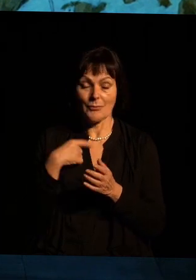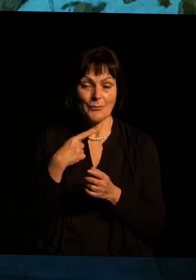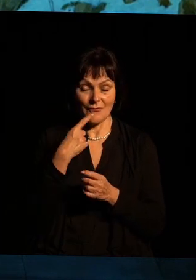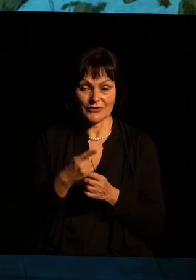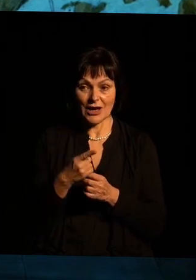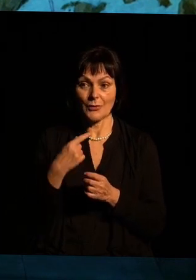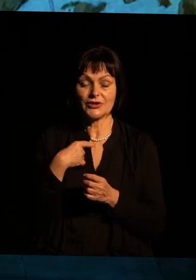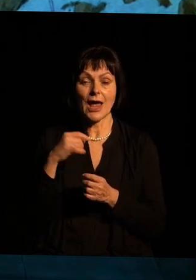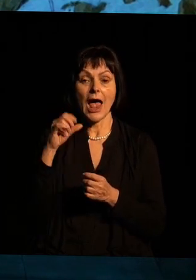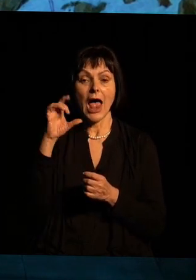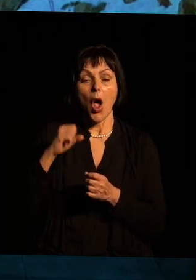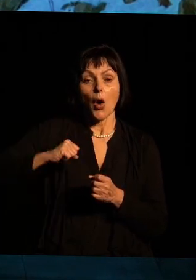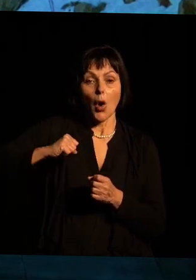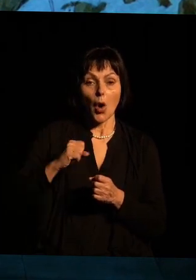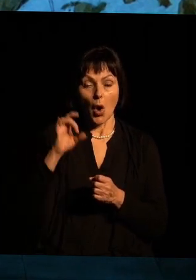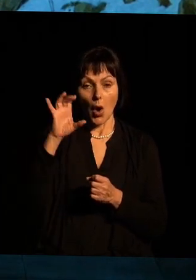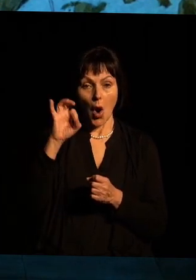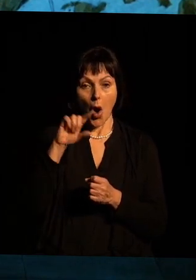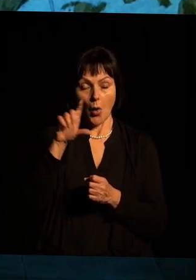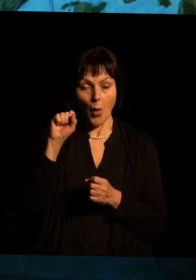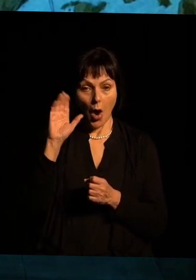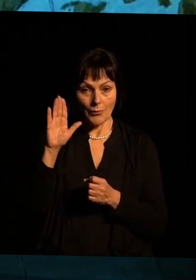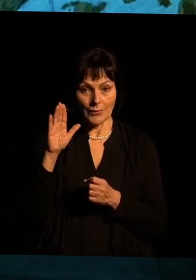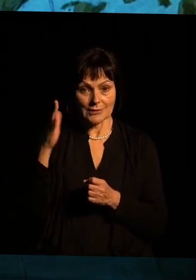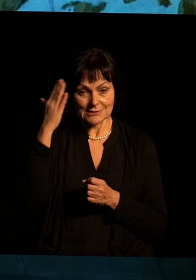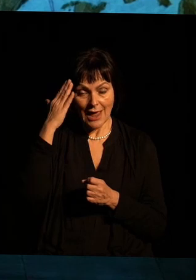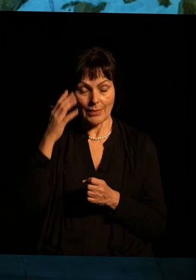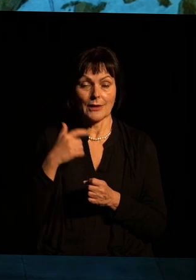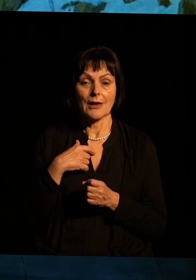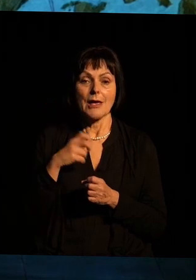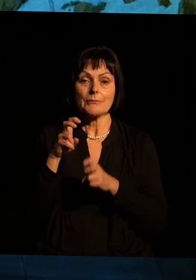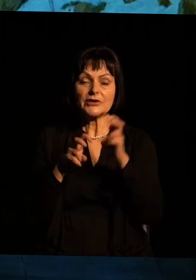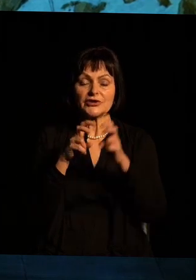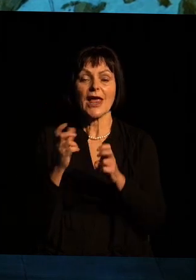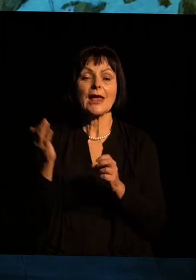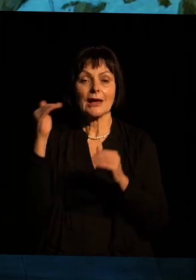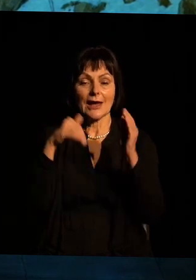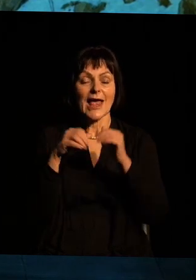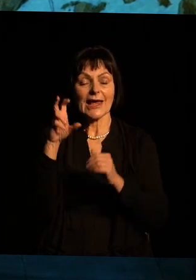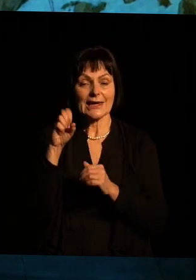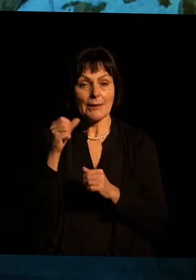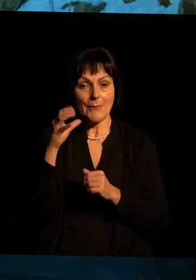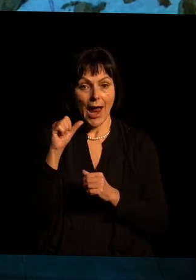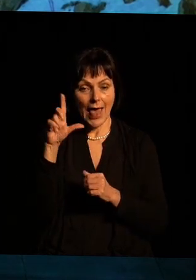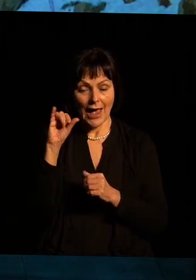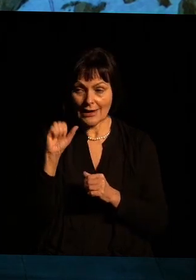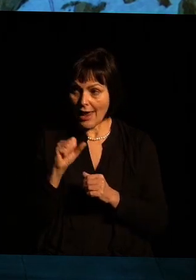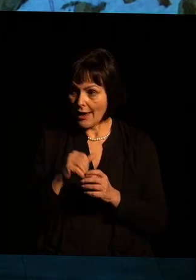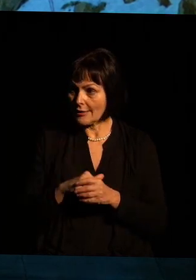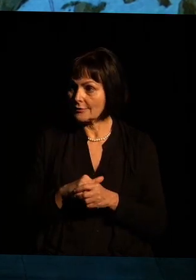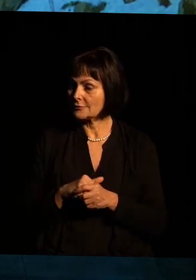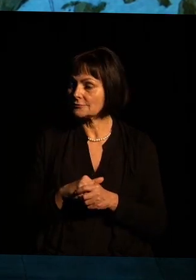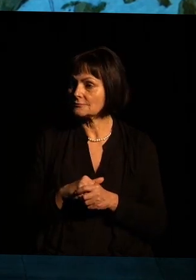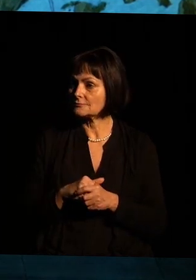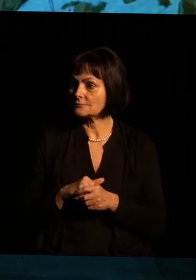przyznawałeś, że Janusz Gołąb, no teraz ty też znany z przejść chociażby też himalajskich, bo zaczął też uprawiać tę